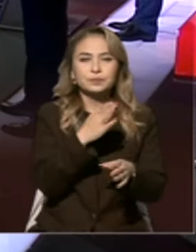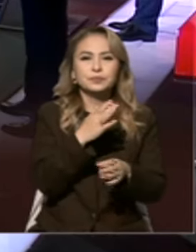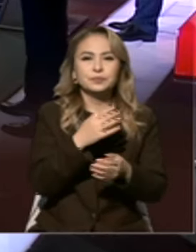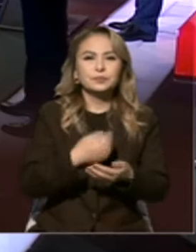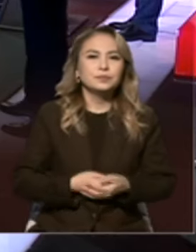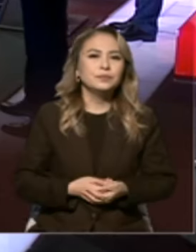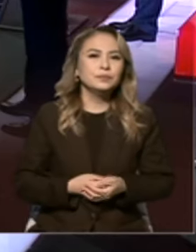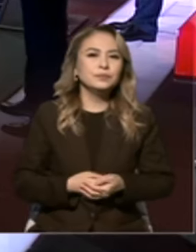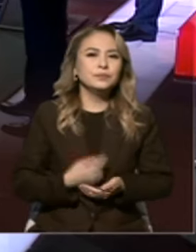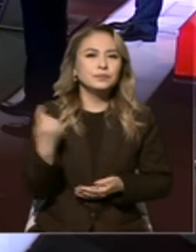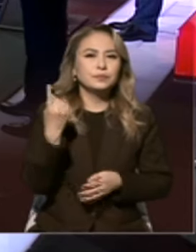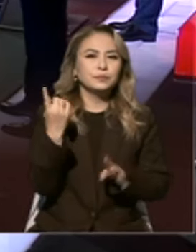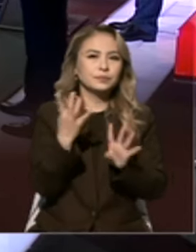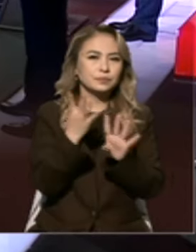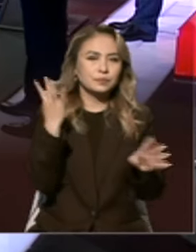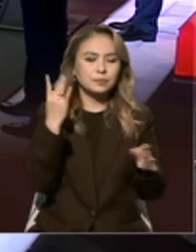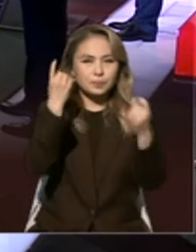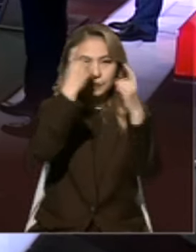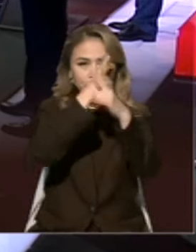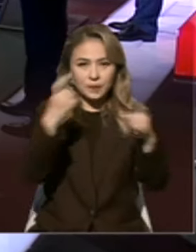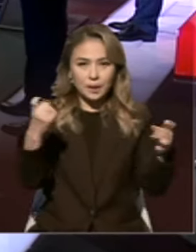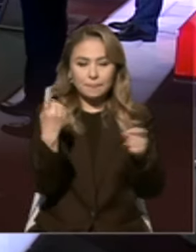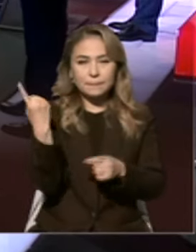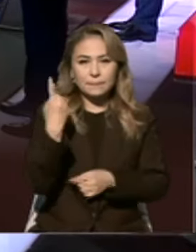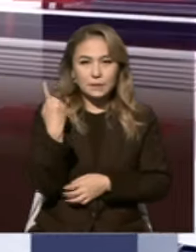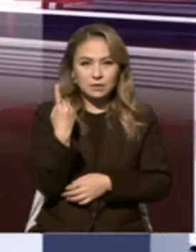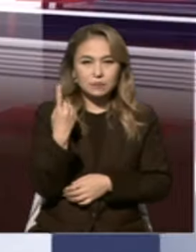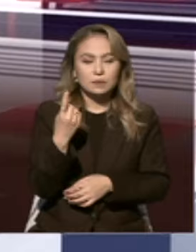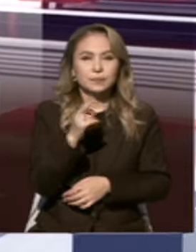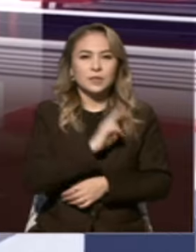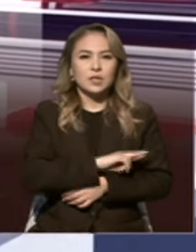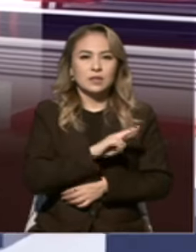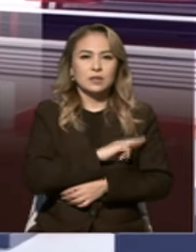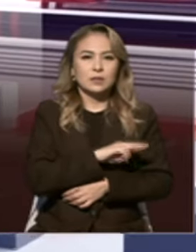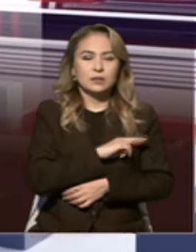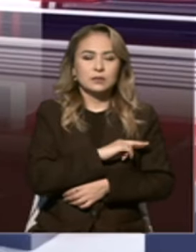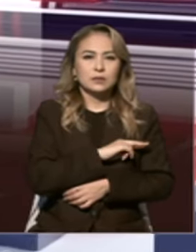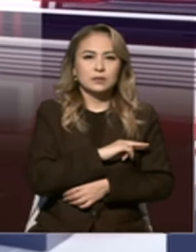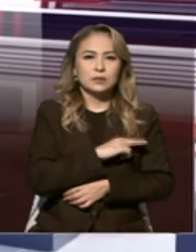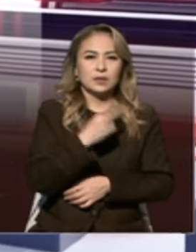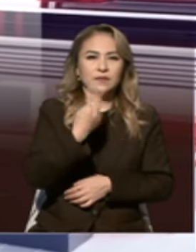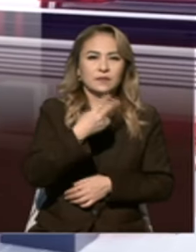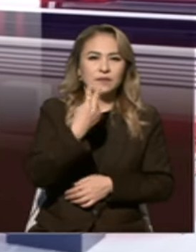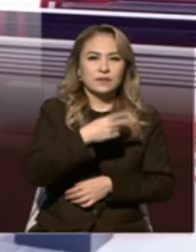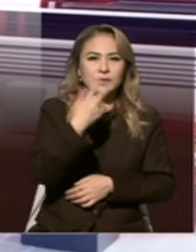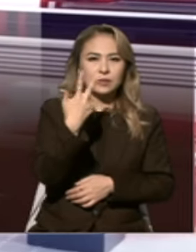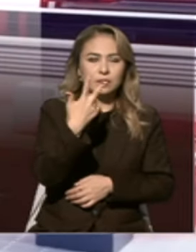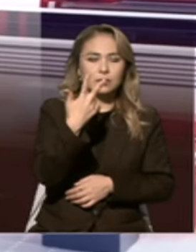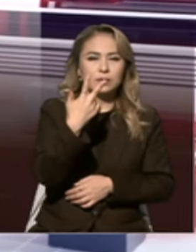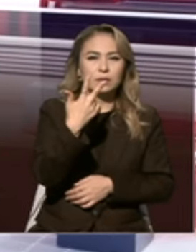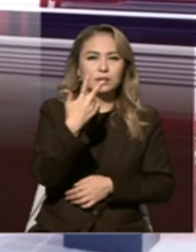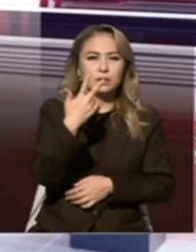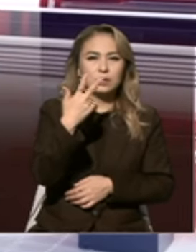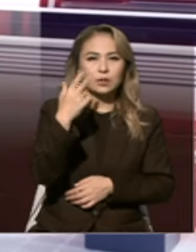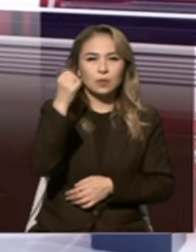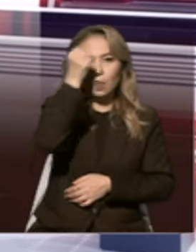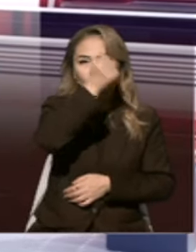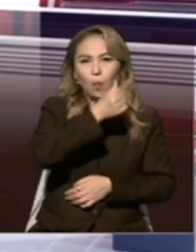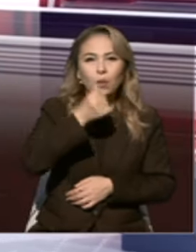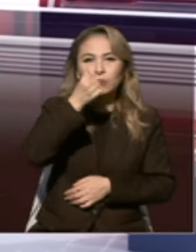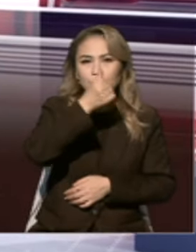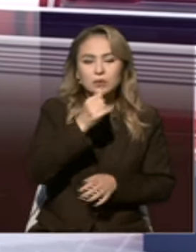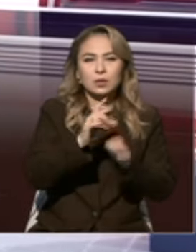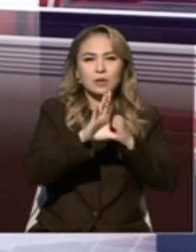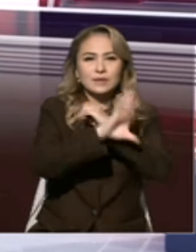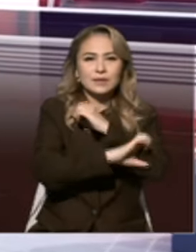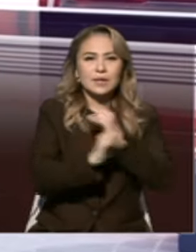айтып өткен жөн, бірінші құлақтандыру жұмыстары жүргізіледі. 23 жылдың қыс мезгілінен бастап құлақтандыру жұмыстары жүргізілді